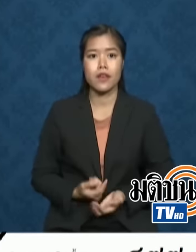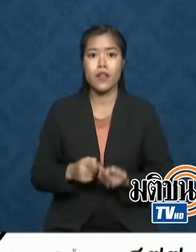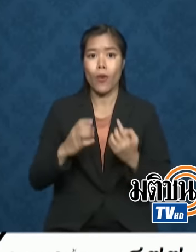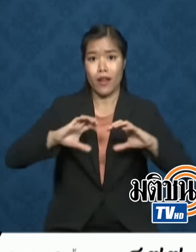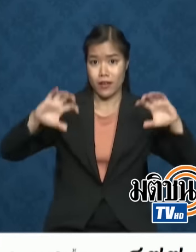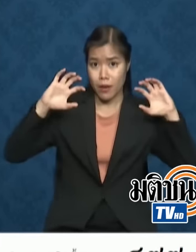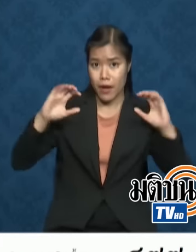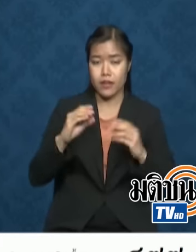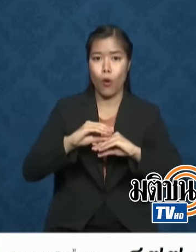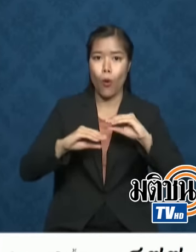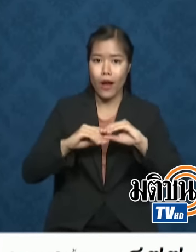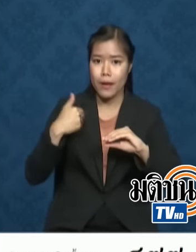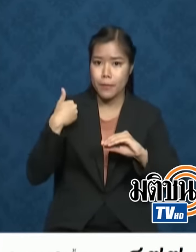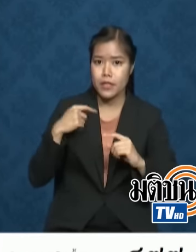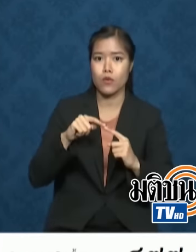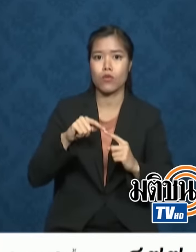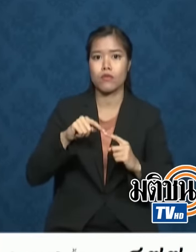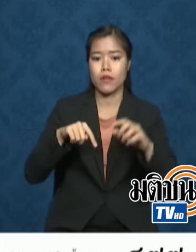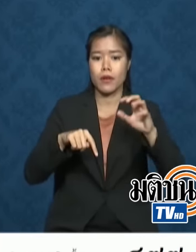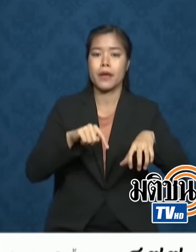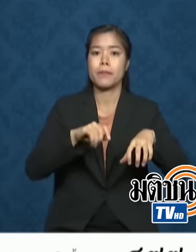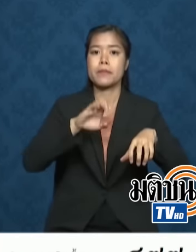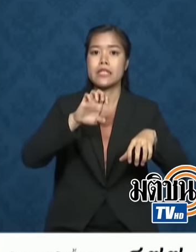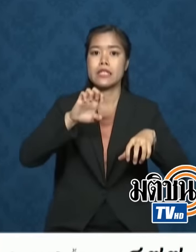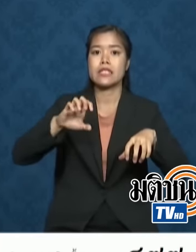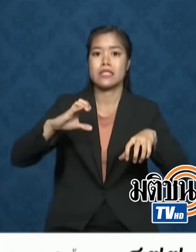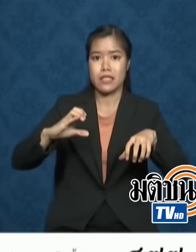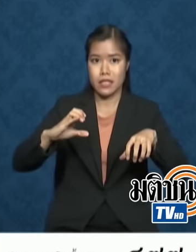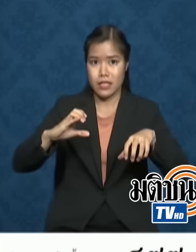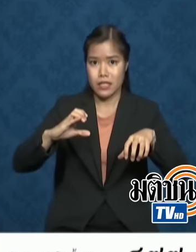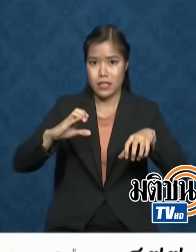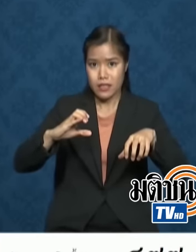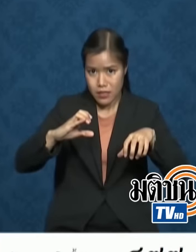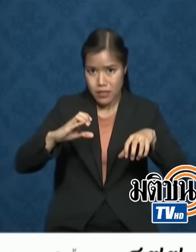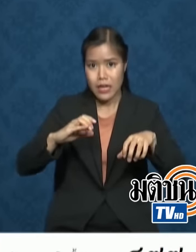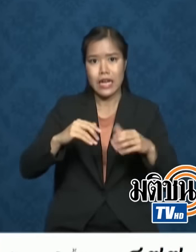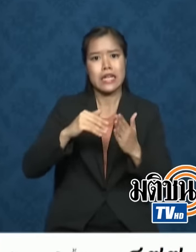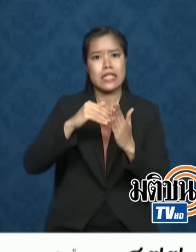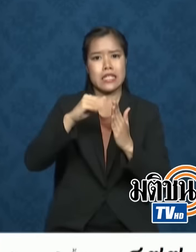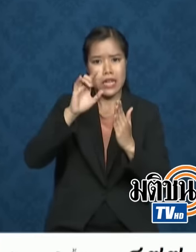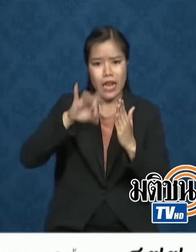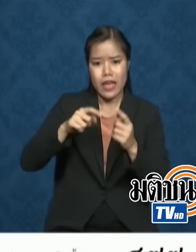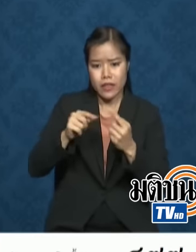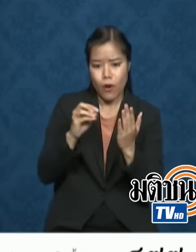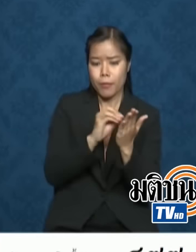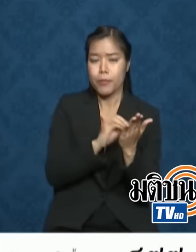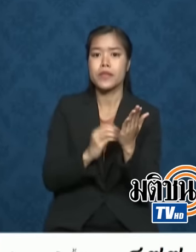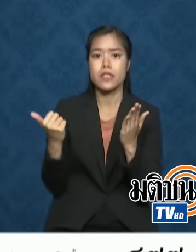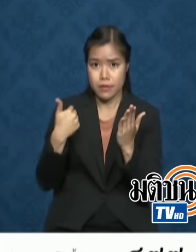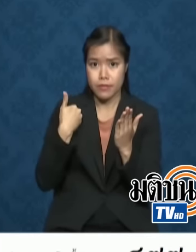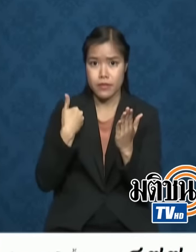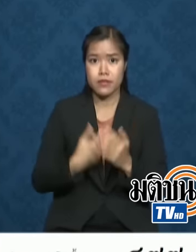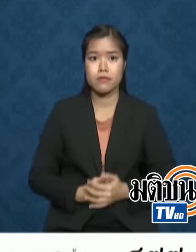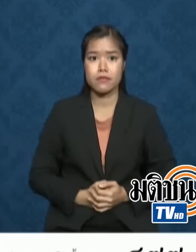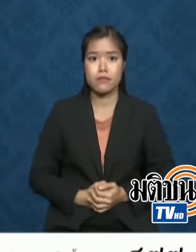ณะเดียวกันนี้กับพื้นที่ EEC ที่ไม่ได้หนักหนาเท่ากับภาคเหนือด้วยซ้ำไปเพราะฉะนั้นนี่คือแปลนที่